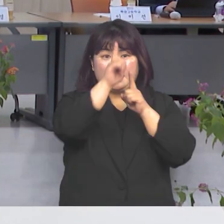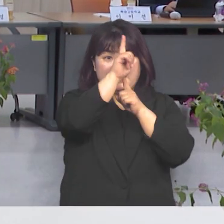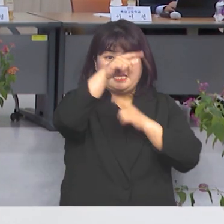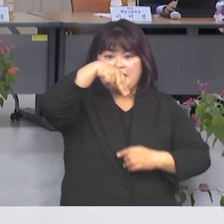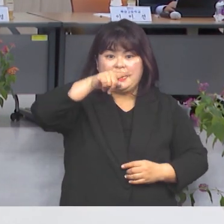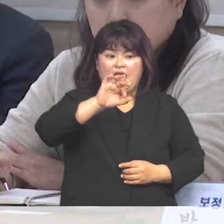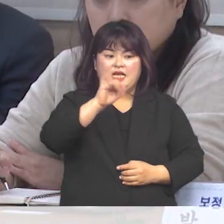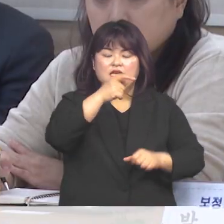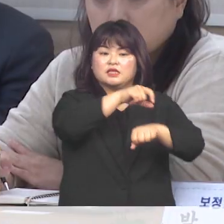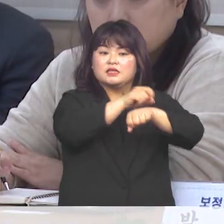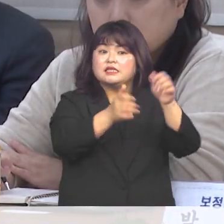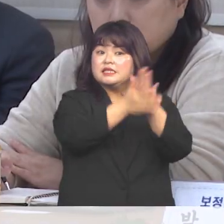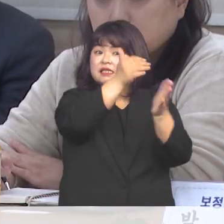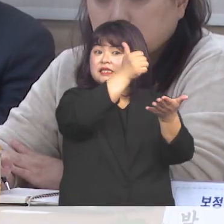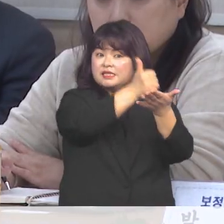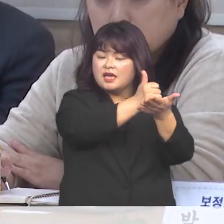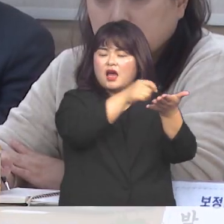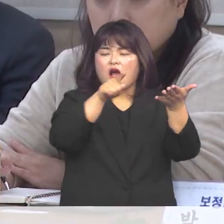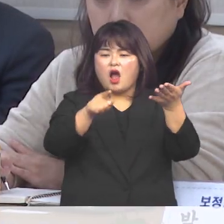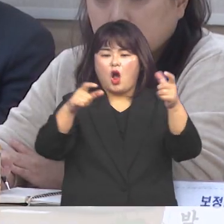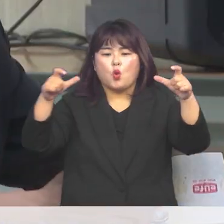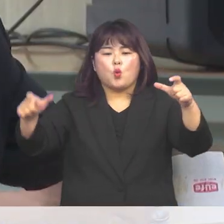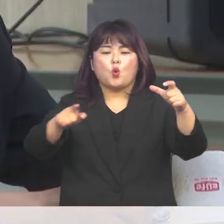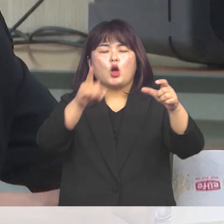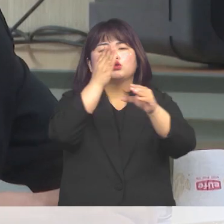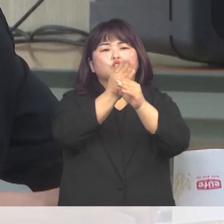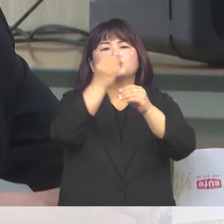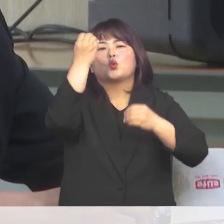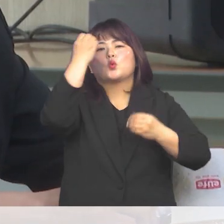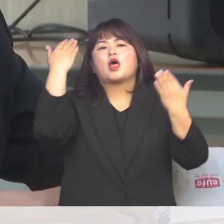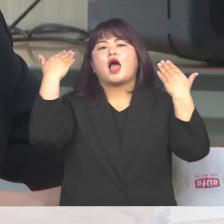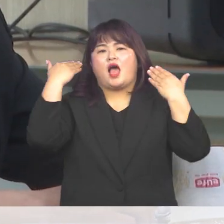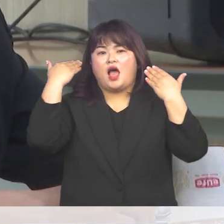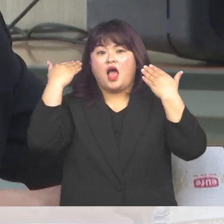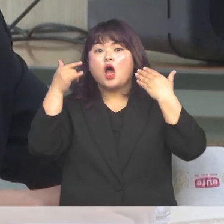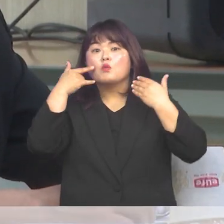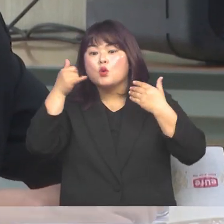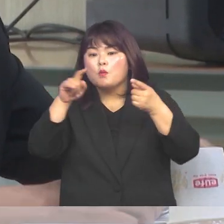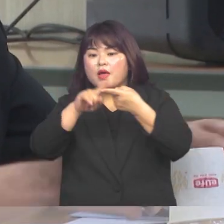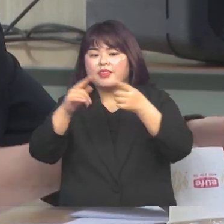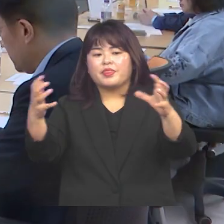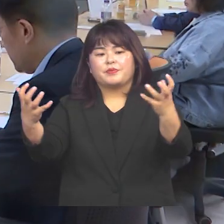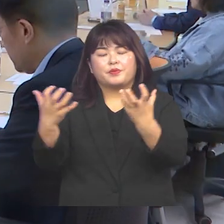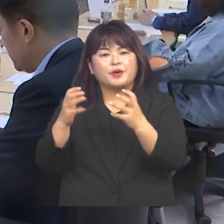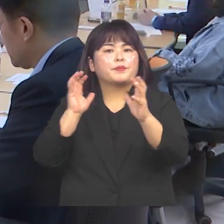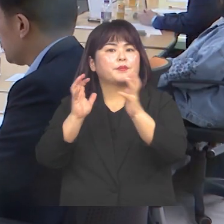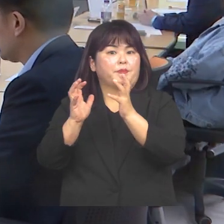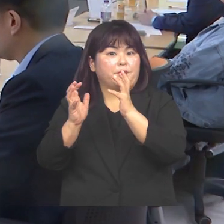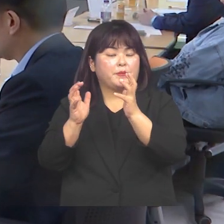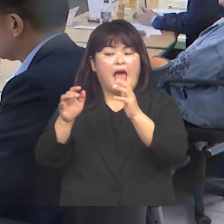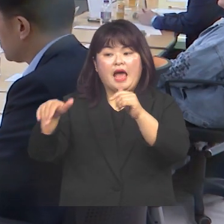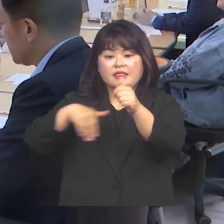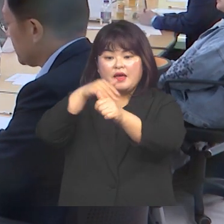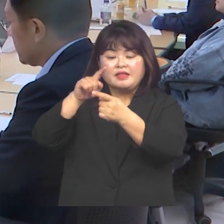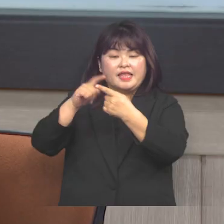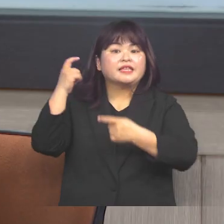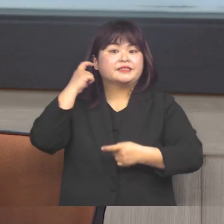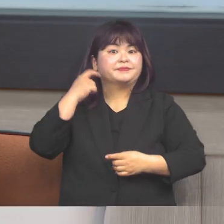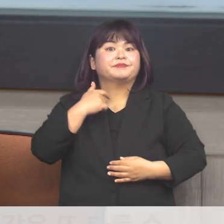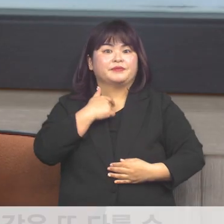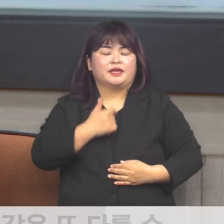이상일 용인특례시장이 관내 중고등학교 학부모와 간담회를 열고 학교 현장의 목소리를 듣는 시간을